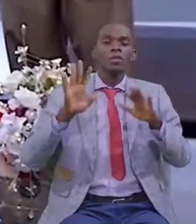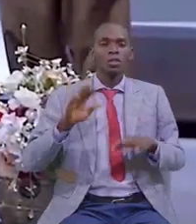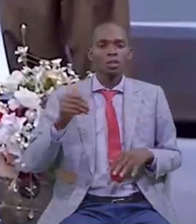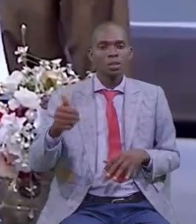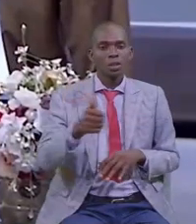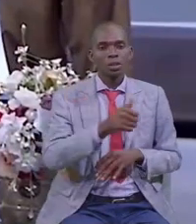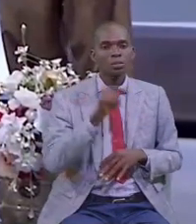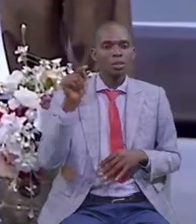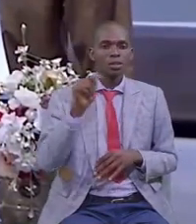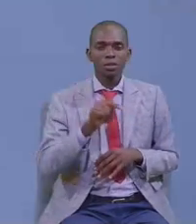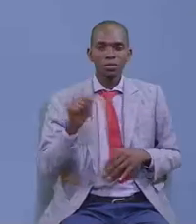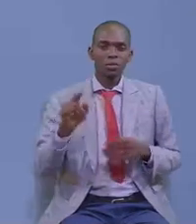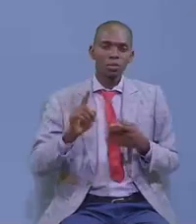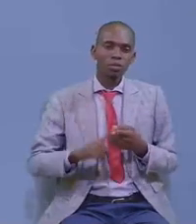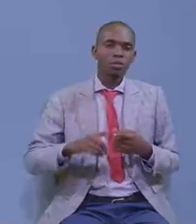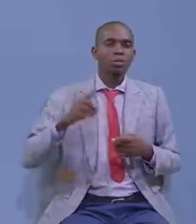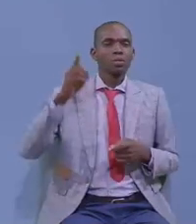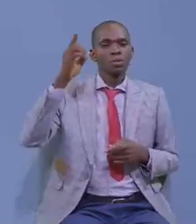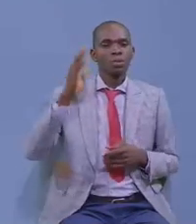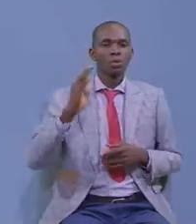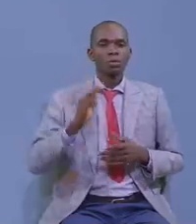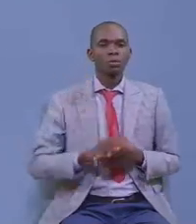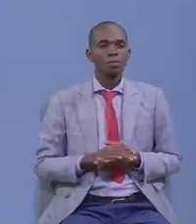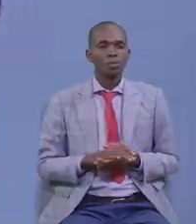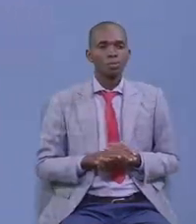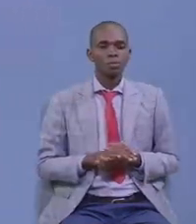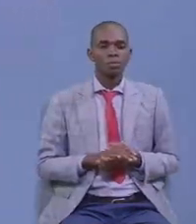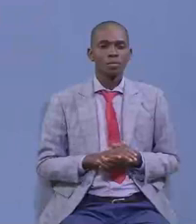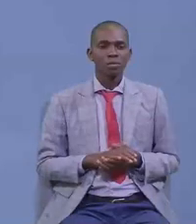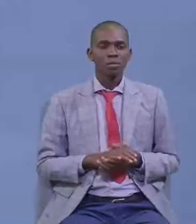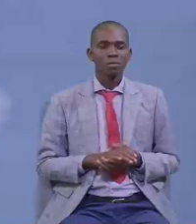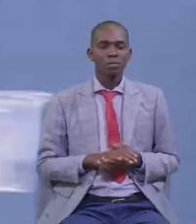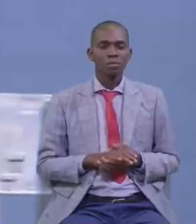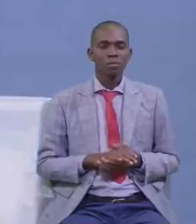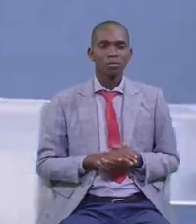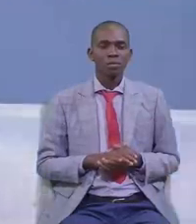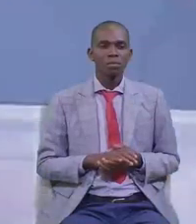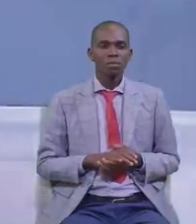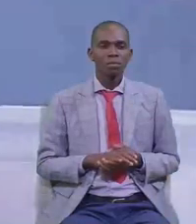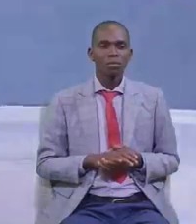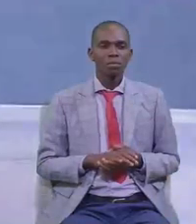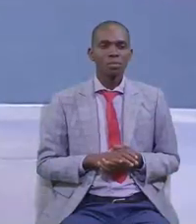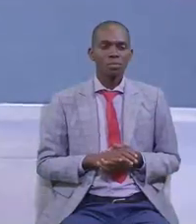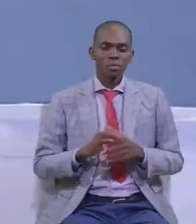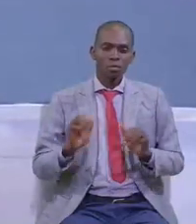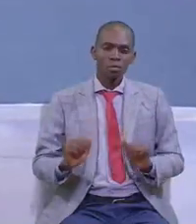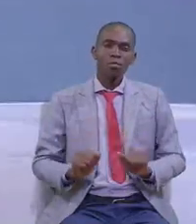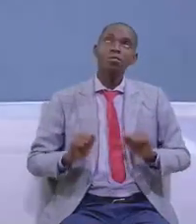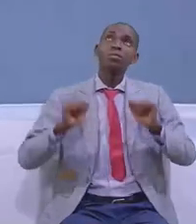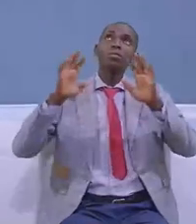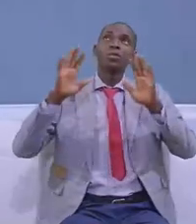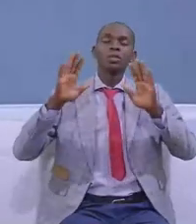Jacques 4, 7 nous conseille et il dit, soumettez-vous donc à Dieu. Ça veut dire soumettez-vous